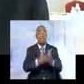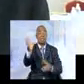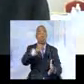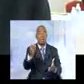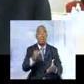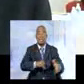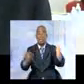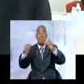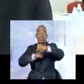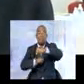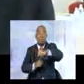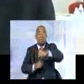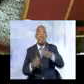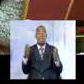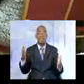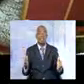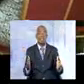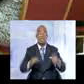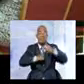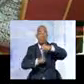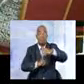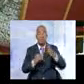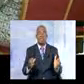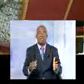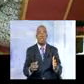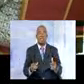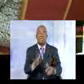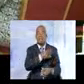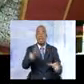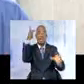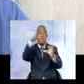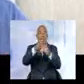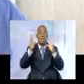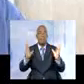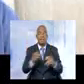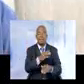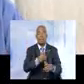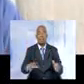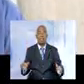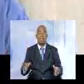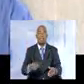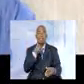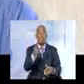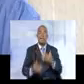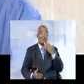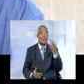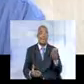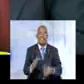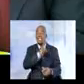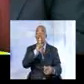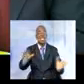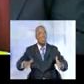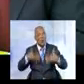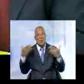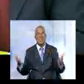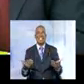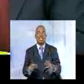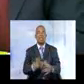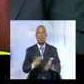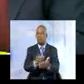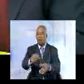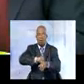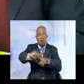la défense des droits de l'homme. Les participants saluent l'avènement de cette formation qui va apporter un plus dans l'exécution de leur